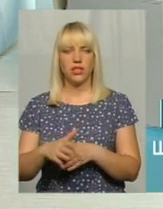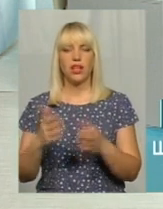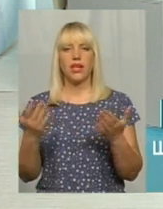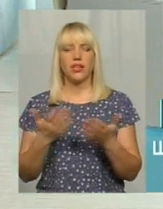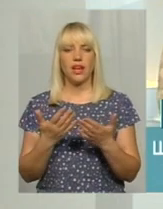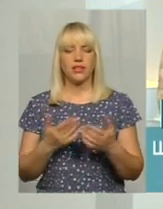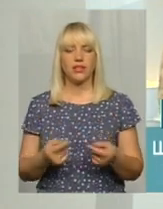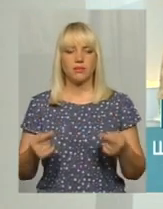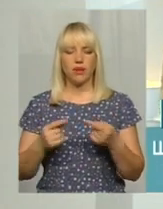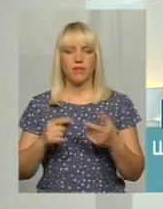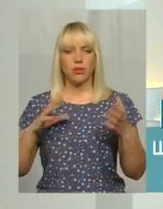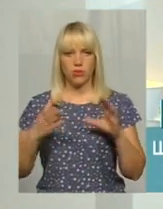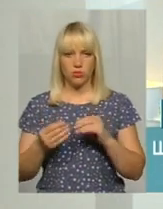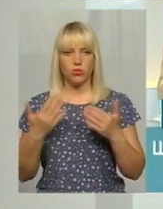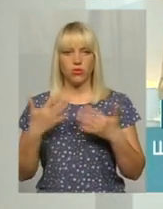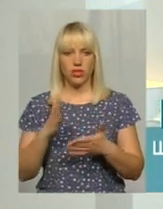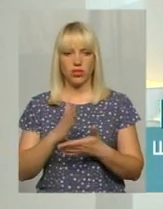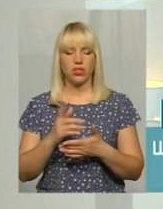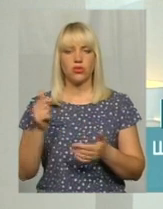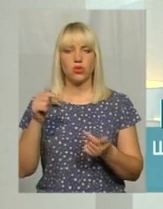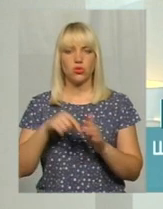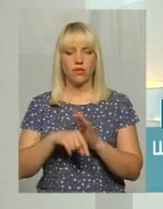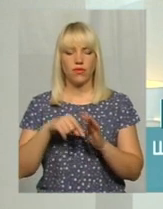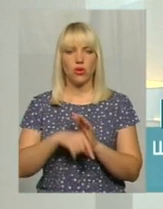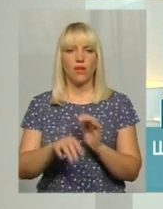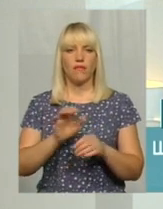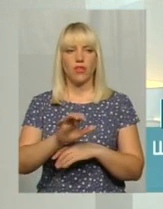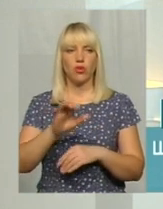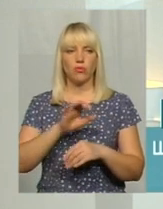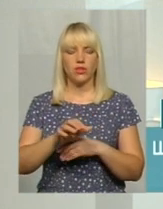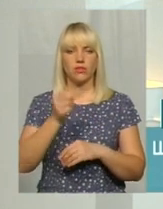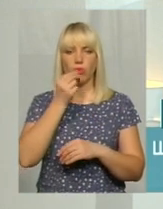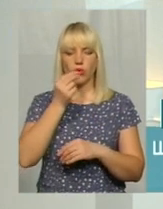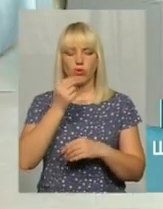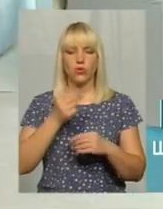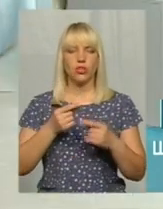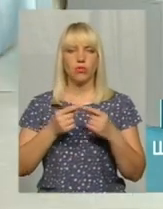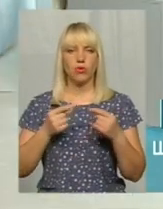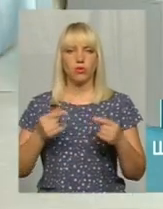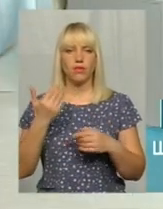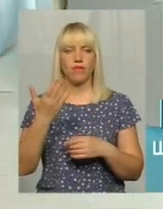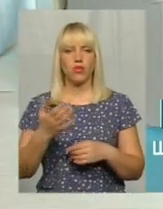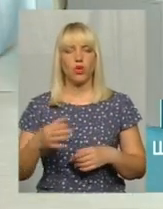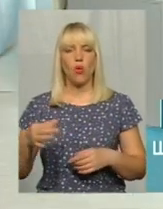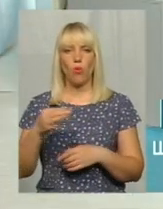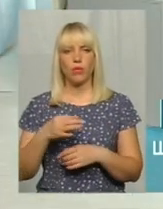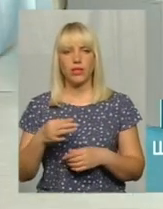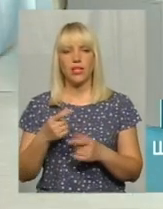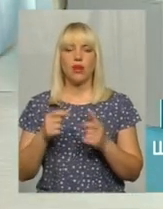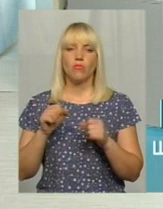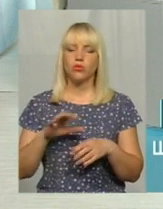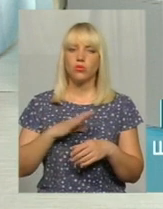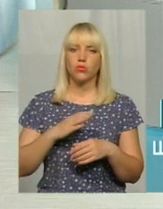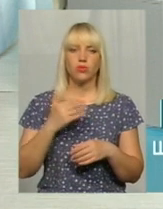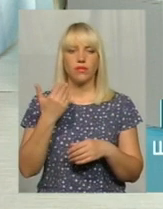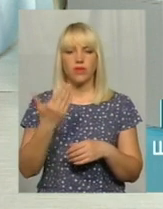якісь певні підсумки вже є от стосовно виробництва продовольчих продуктів в нашій області? Можливо, в якихось